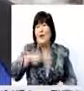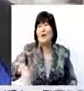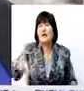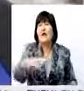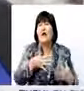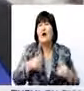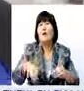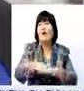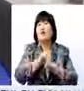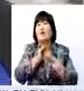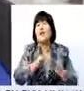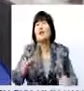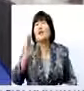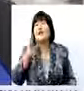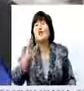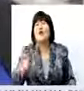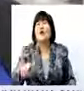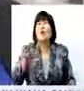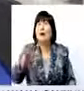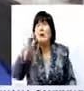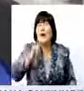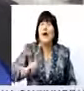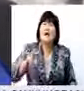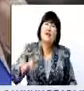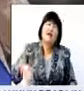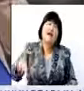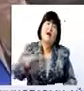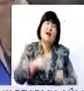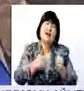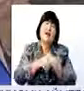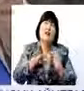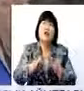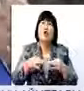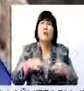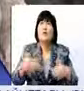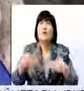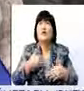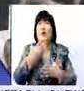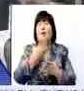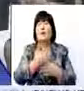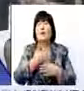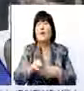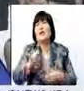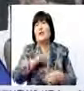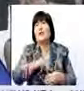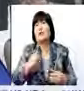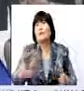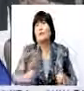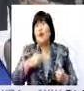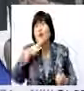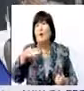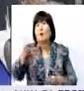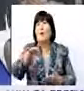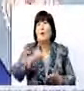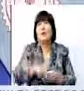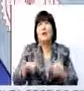аман, жұртымыз тыныш болсын, мәңгілік ел қатарына жете берейік. Мерекелік кеште өз саласында жемісті еңбек етіп, көпке